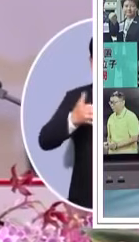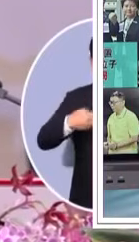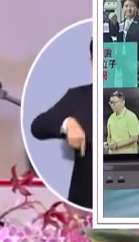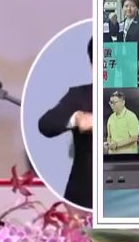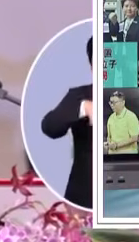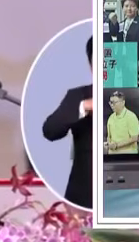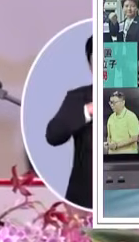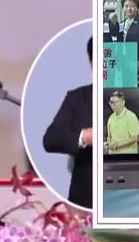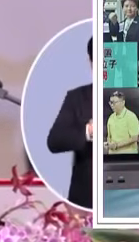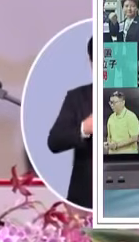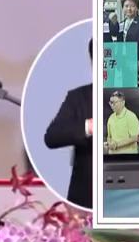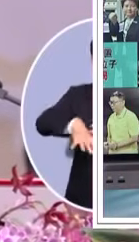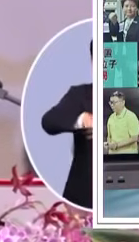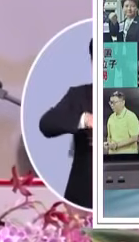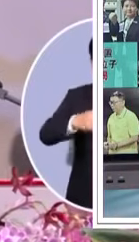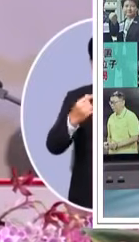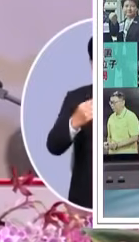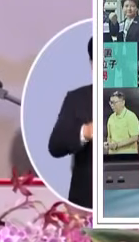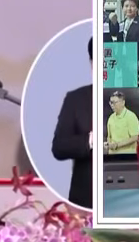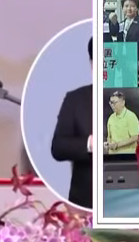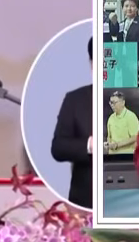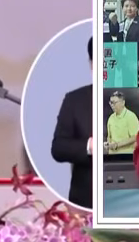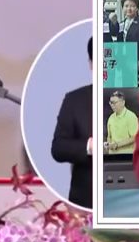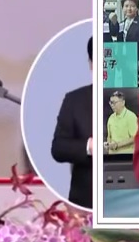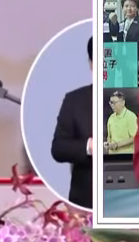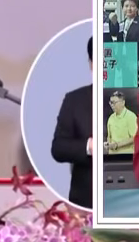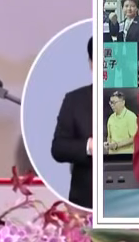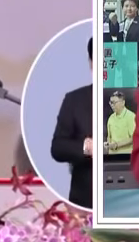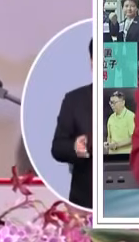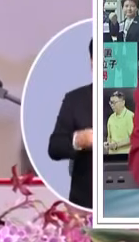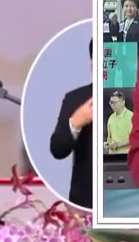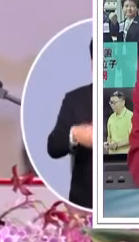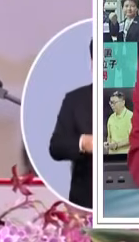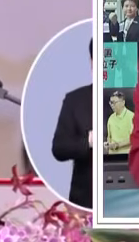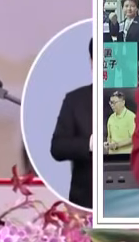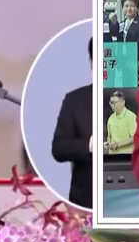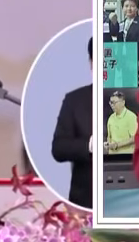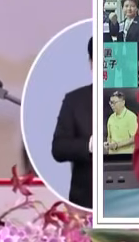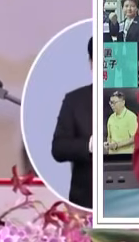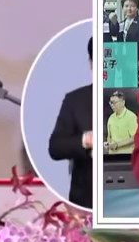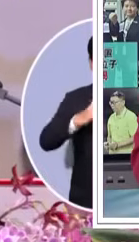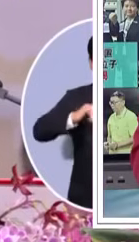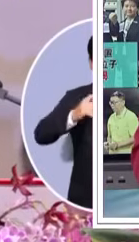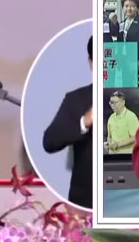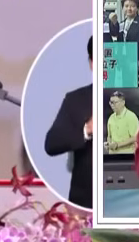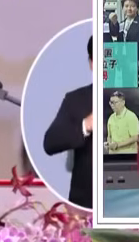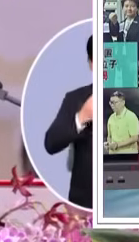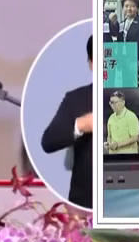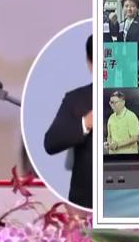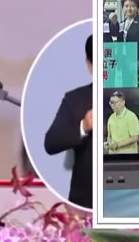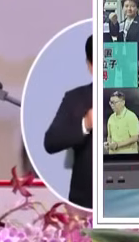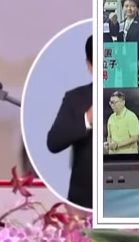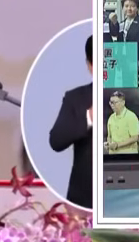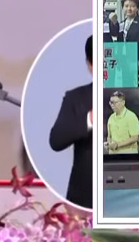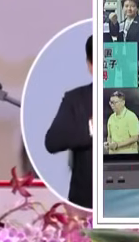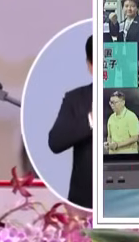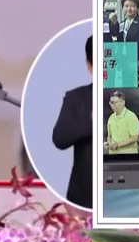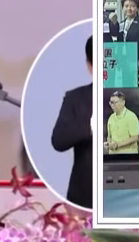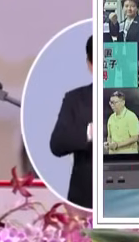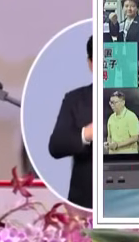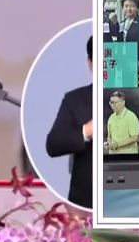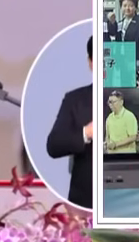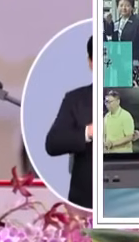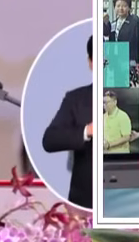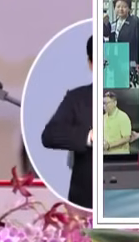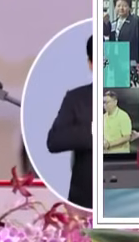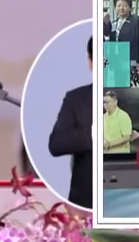比如说你那个宣传费，那个是王宏威爆料啊，蔡英文执政八年，给